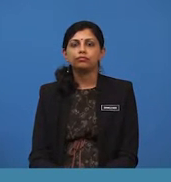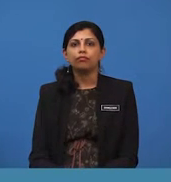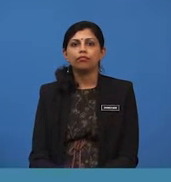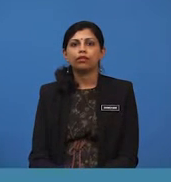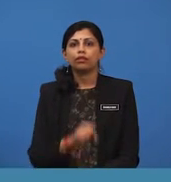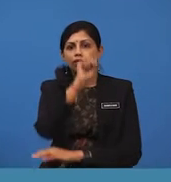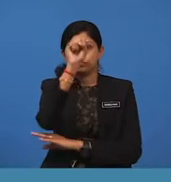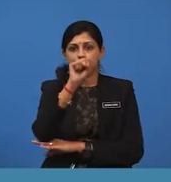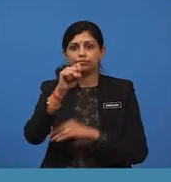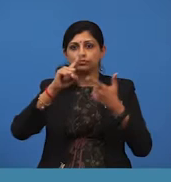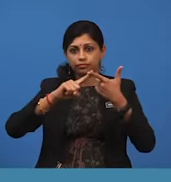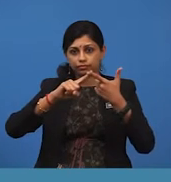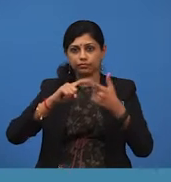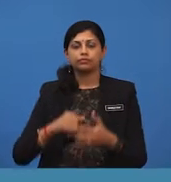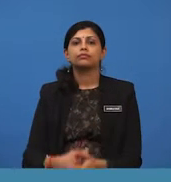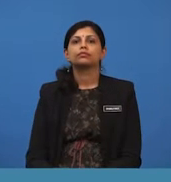Seterusnya, soalan kedua.